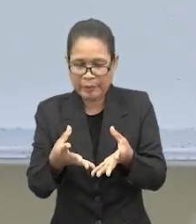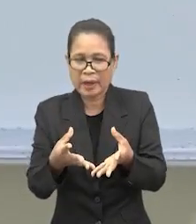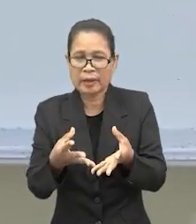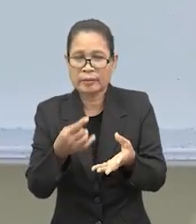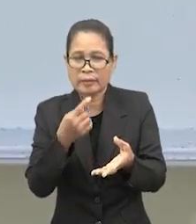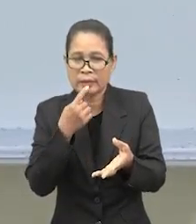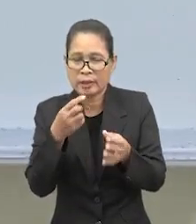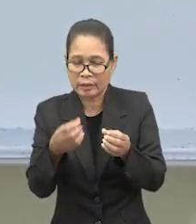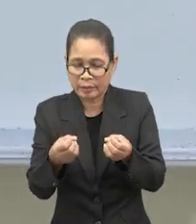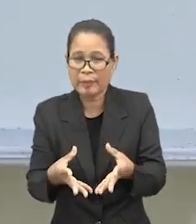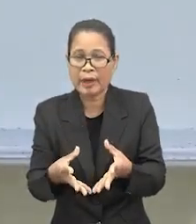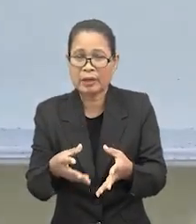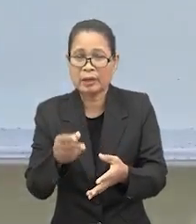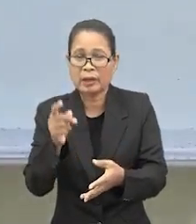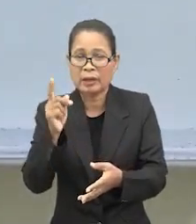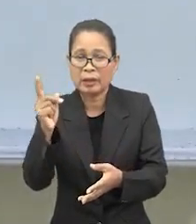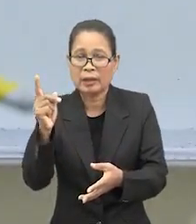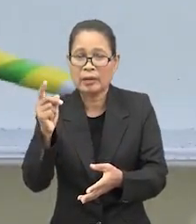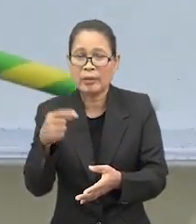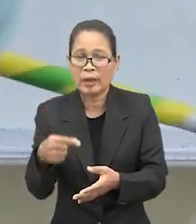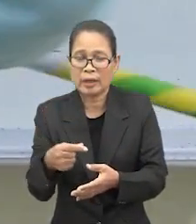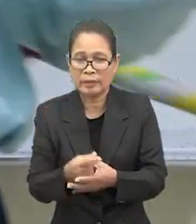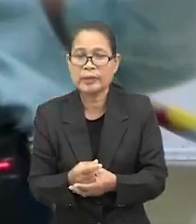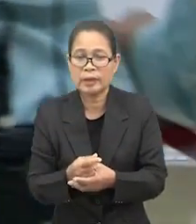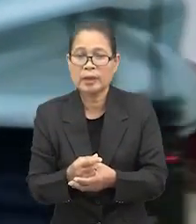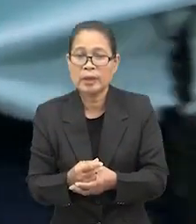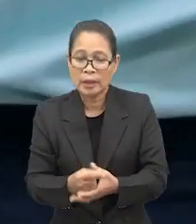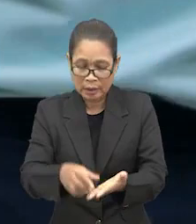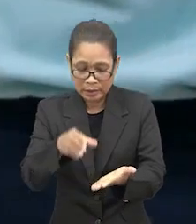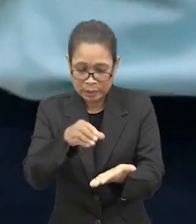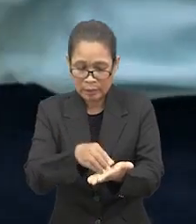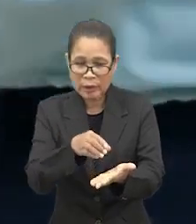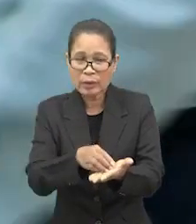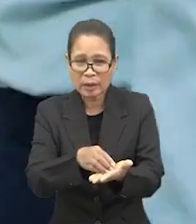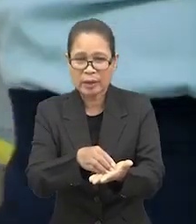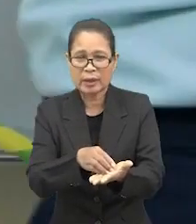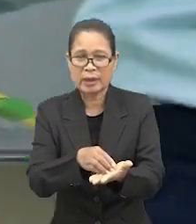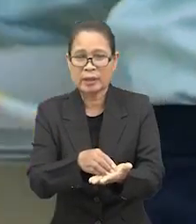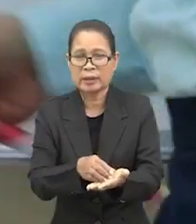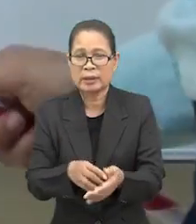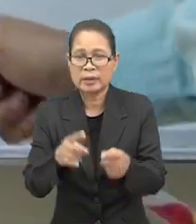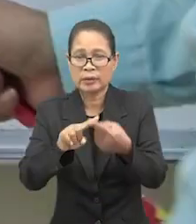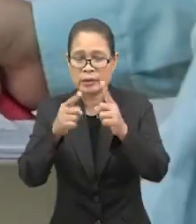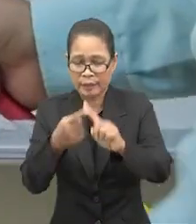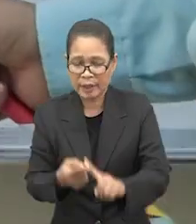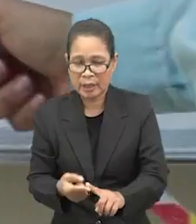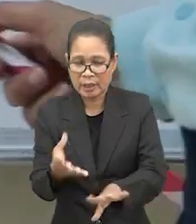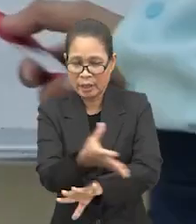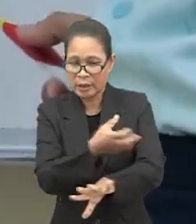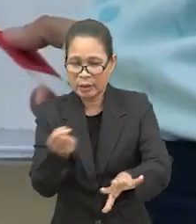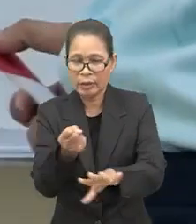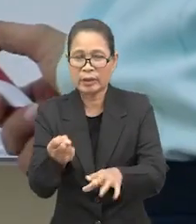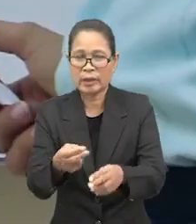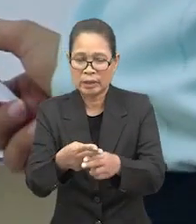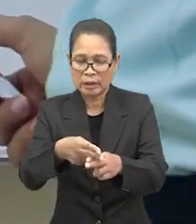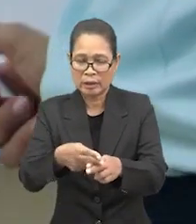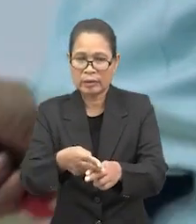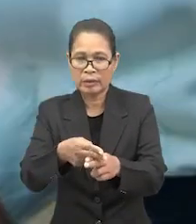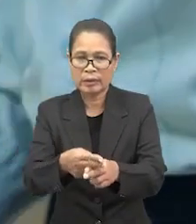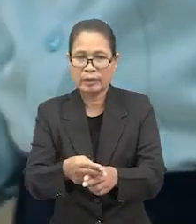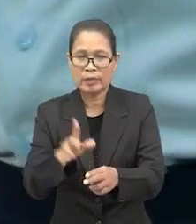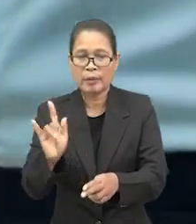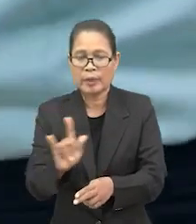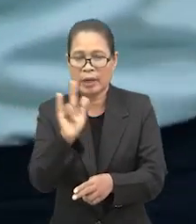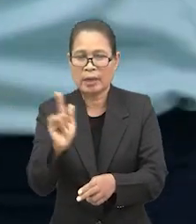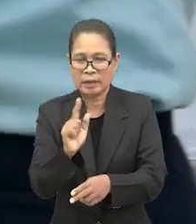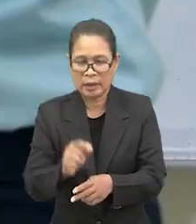Chà. Chúng nên nè khu vô ấy mà bảo đòi xa chia chùm nôn tu sập hết nè khu vô rù vọt tùm ngôn mà bảo